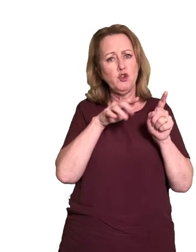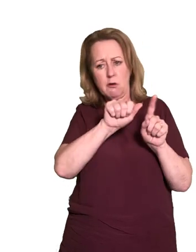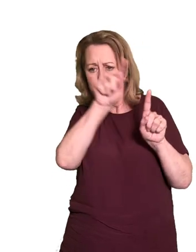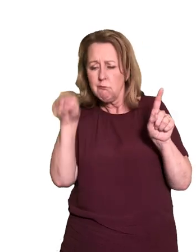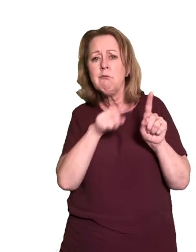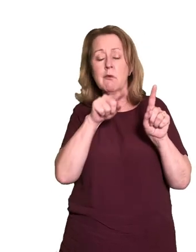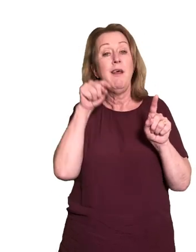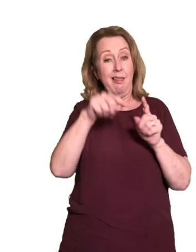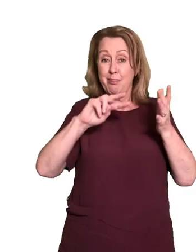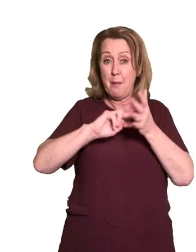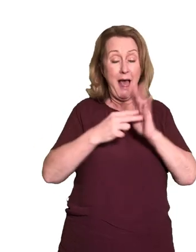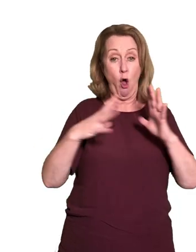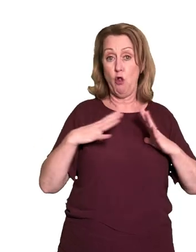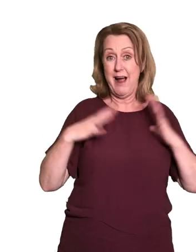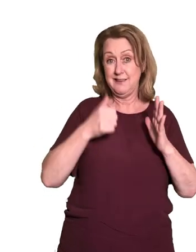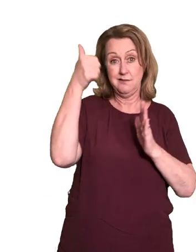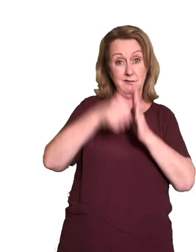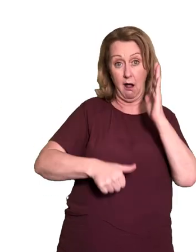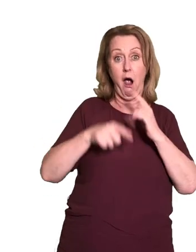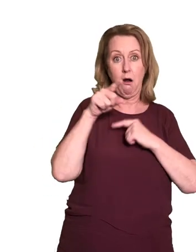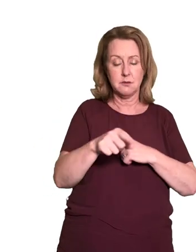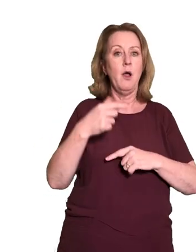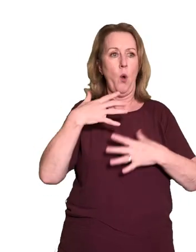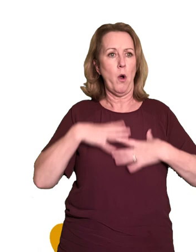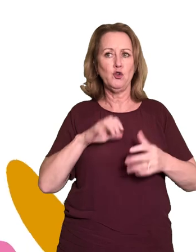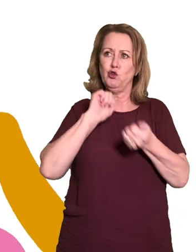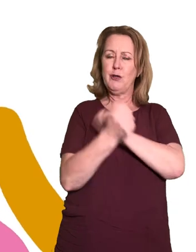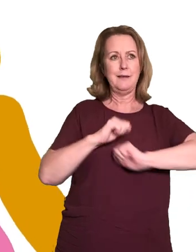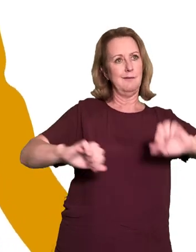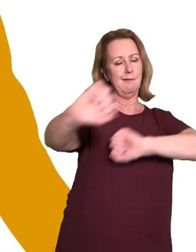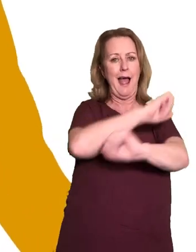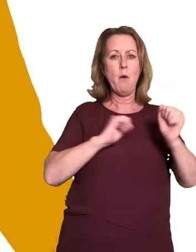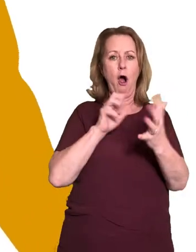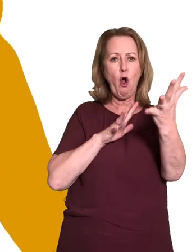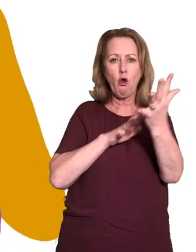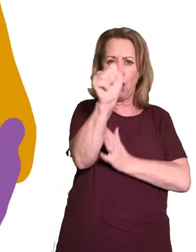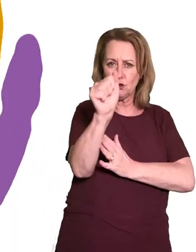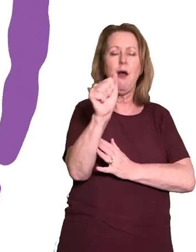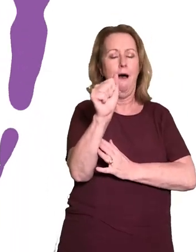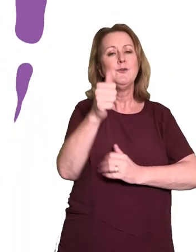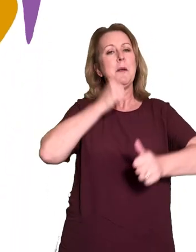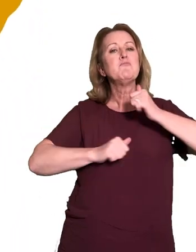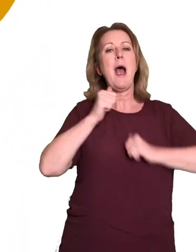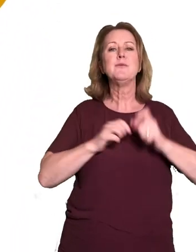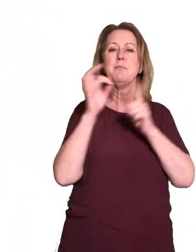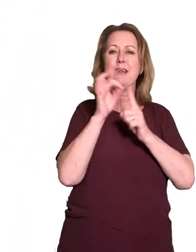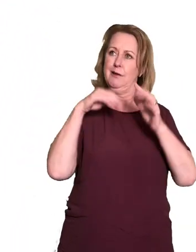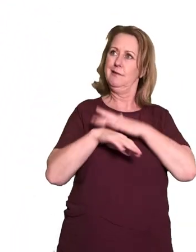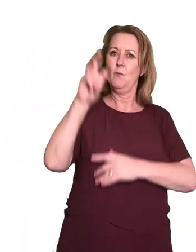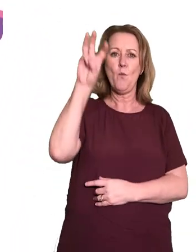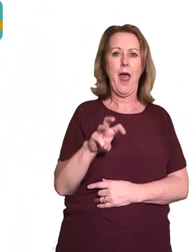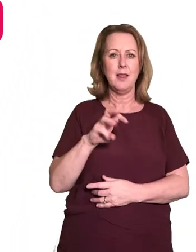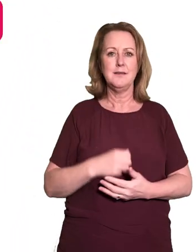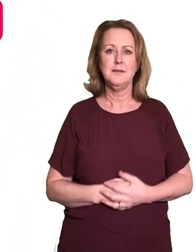ond yr amser mae rhywun yn gweudu. Mae'r gwaith I weithredu'r cynllun hwn eisoes wedi dechrau, er mwyn cyflawni'r newid diwylliannol mawr,